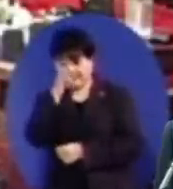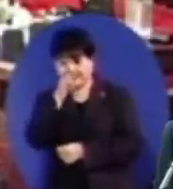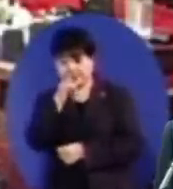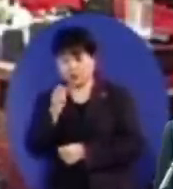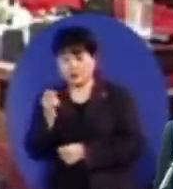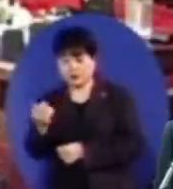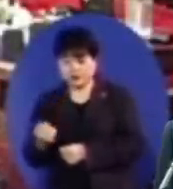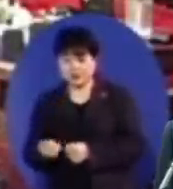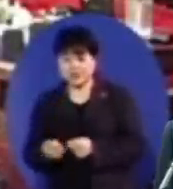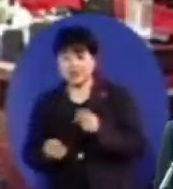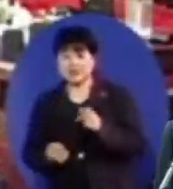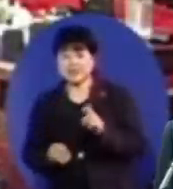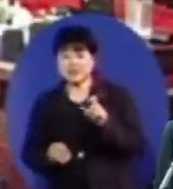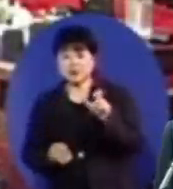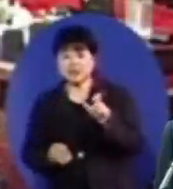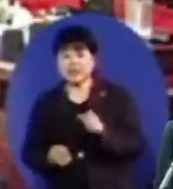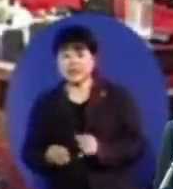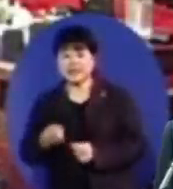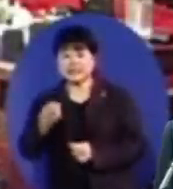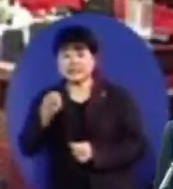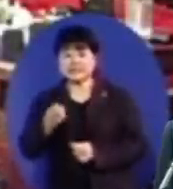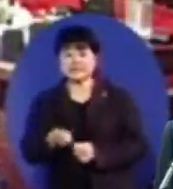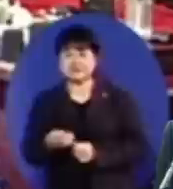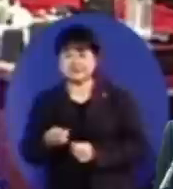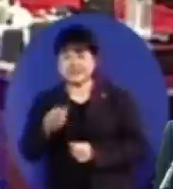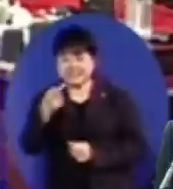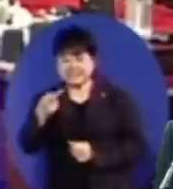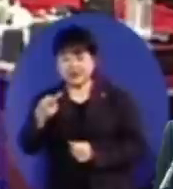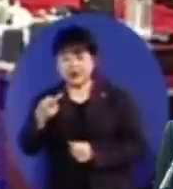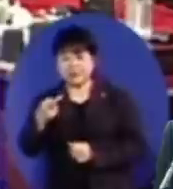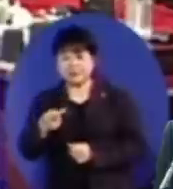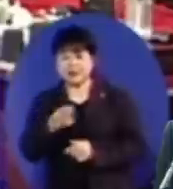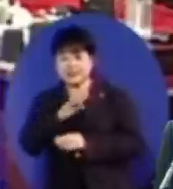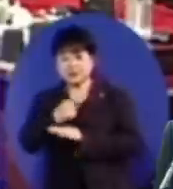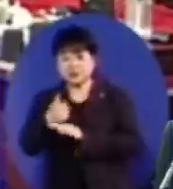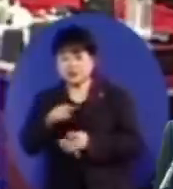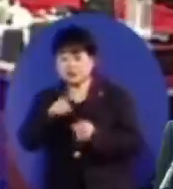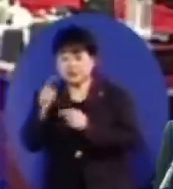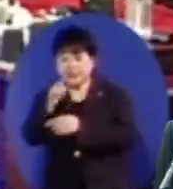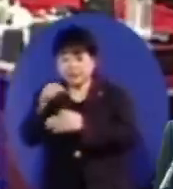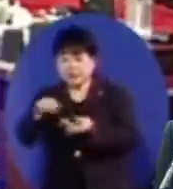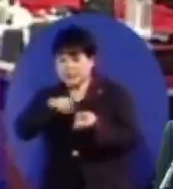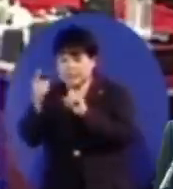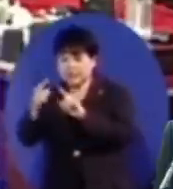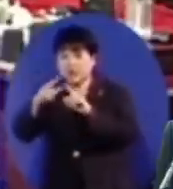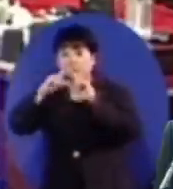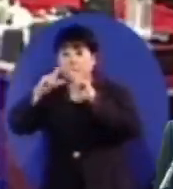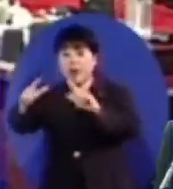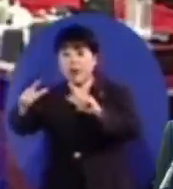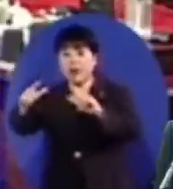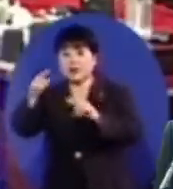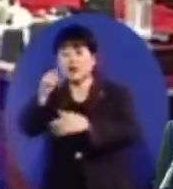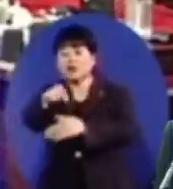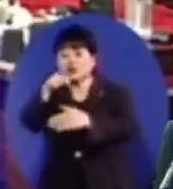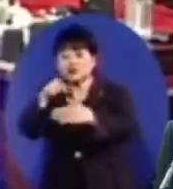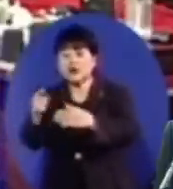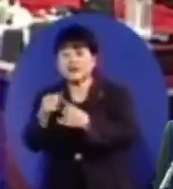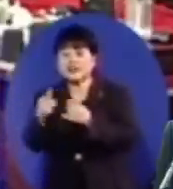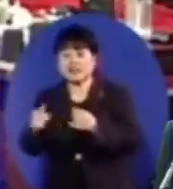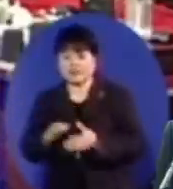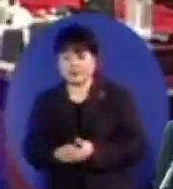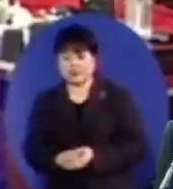고린도전서 15장 22절로 14절에 그리스도께서 죽은 자 가운데서 다시 살아나셨다 전파되었거늘 너희 중에 어떤